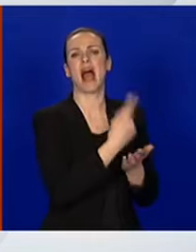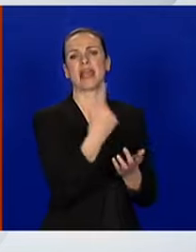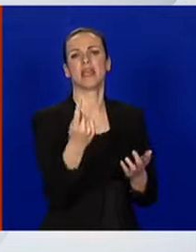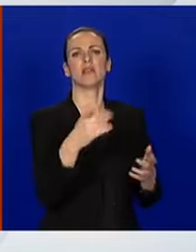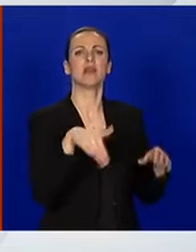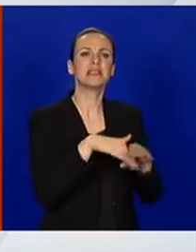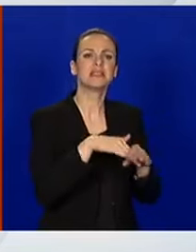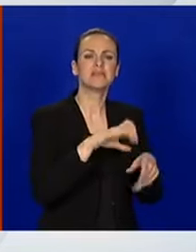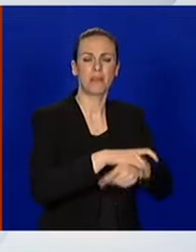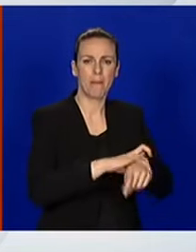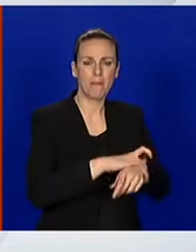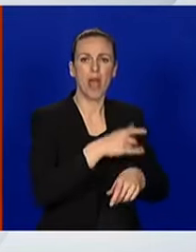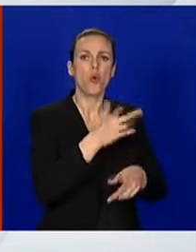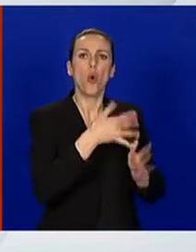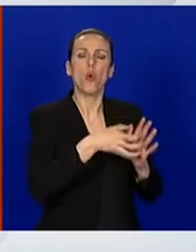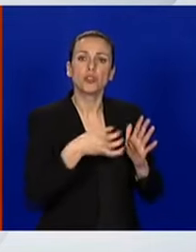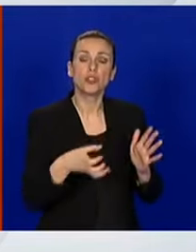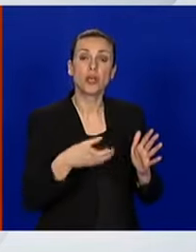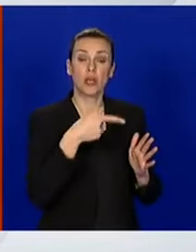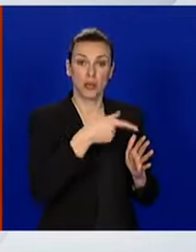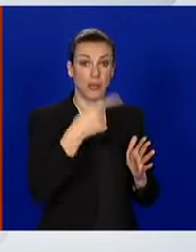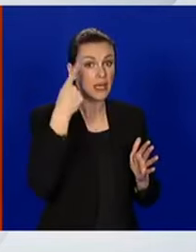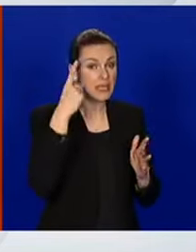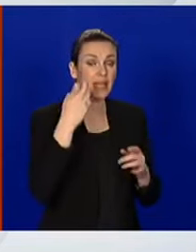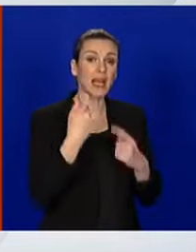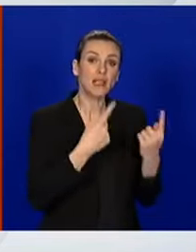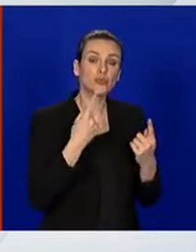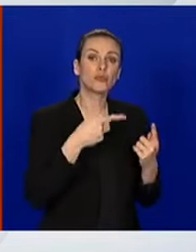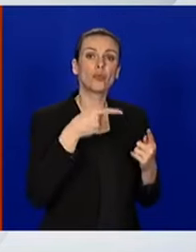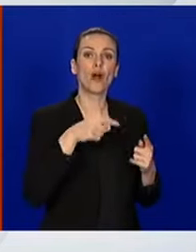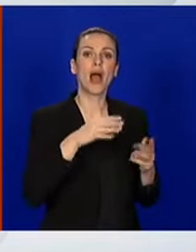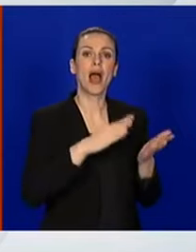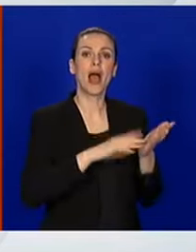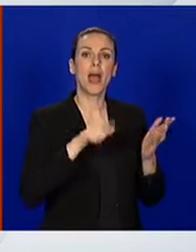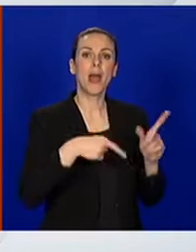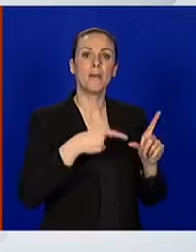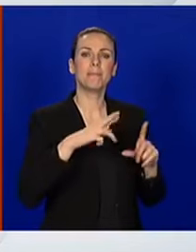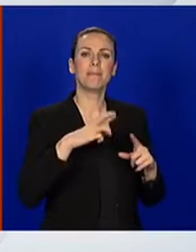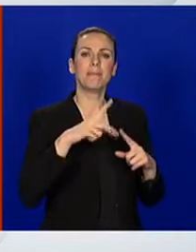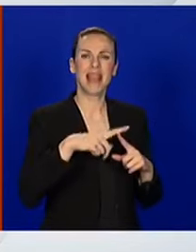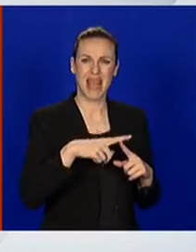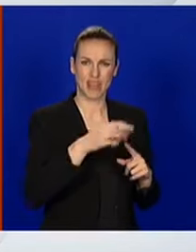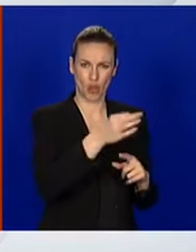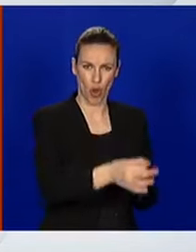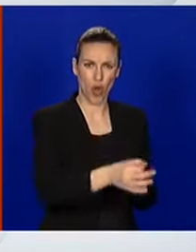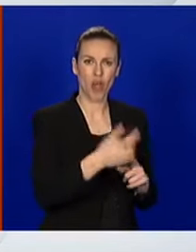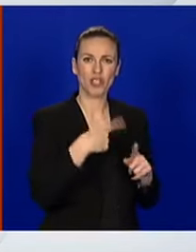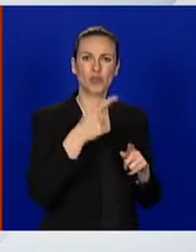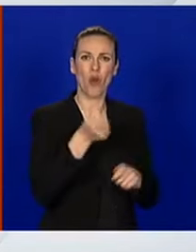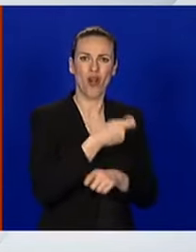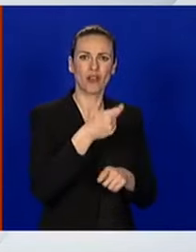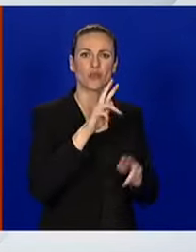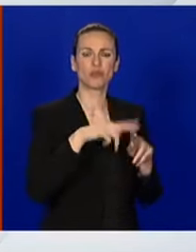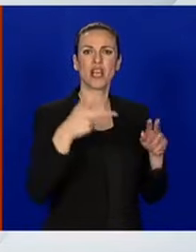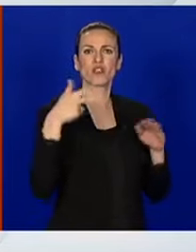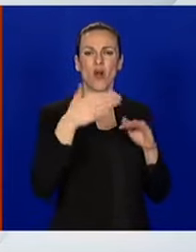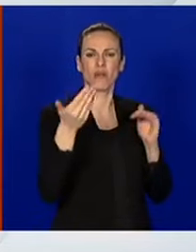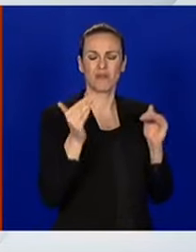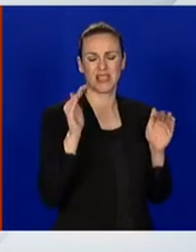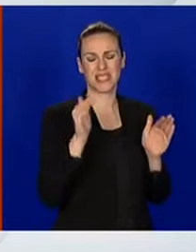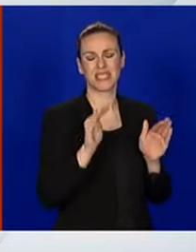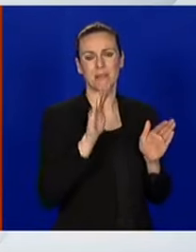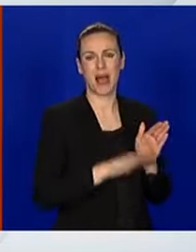to može trajati i jeste li upoznati sa situacijom na Mljetu gdje vatrogasci kažu s obzirom da će im se plaće rezati, nezadovoljni su s time